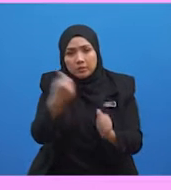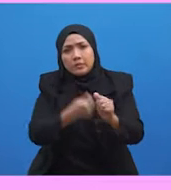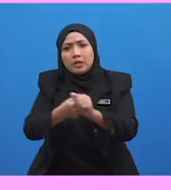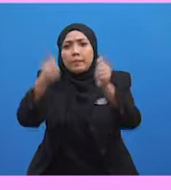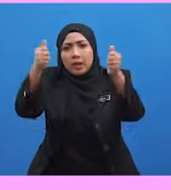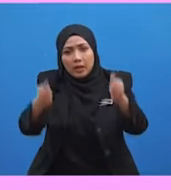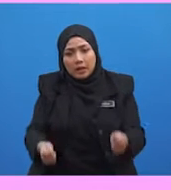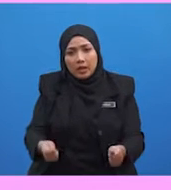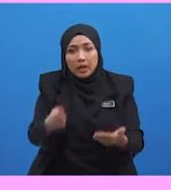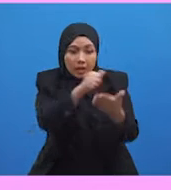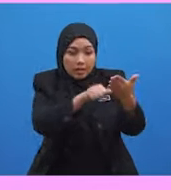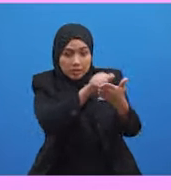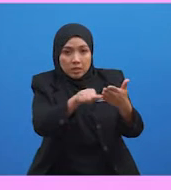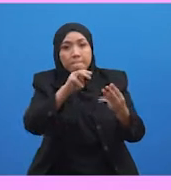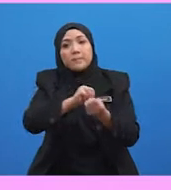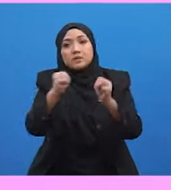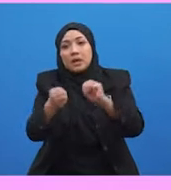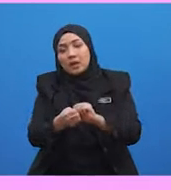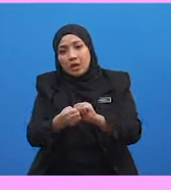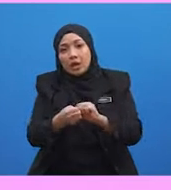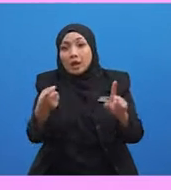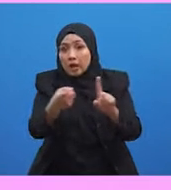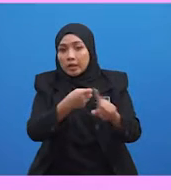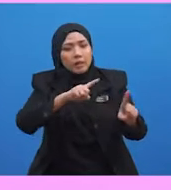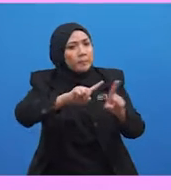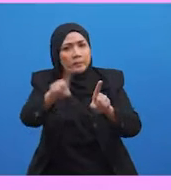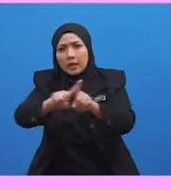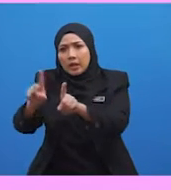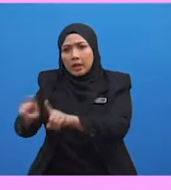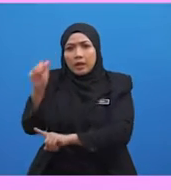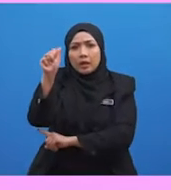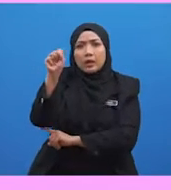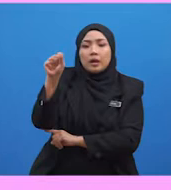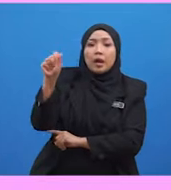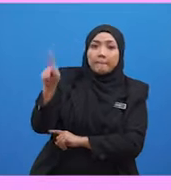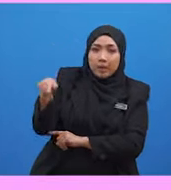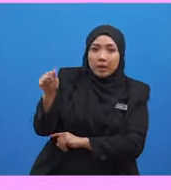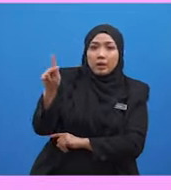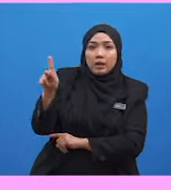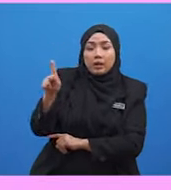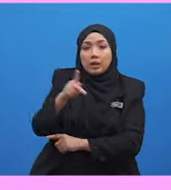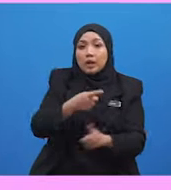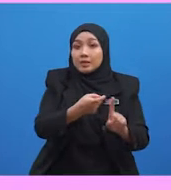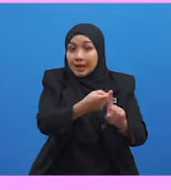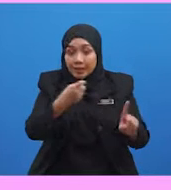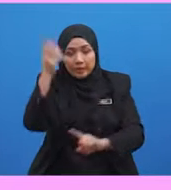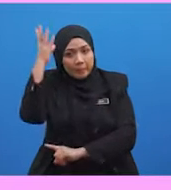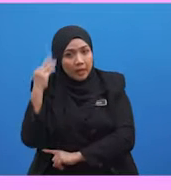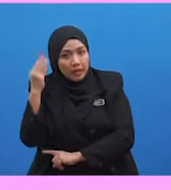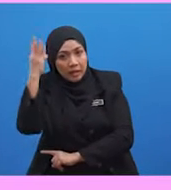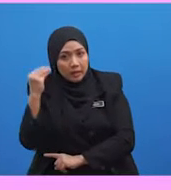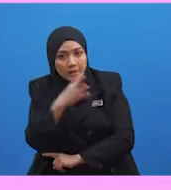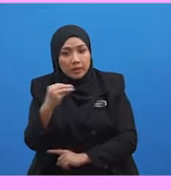ahli menganalisis masalah dari pelbagai aspek berdasarkan pengalaman